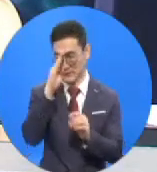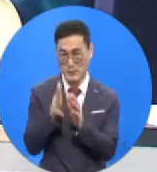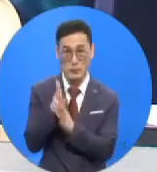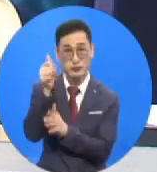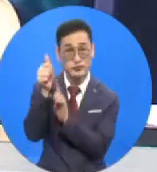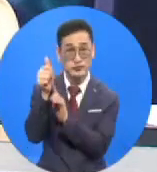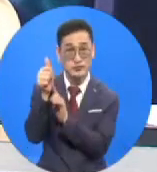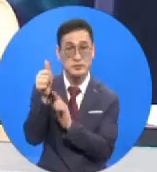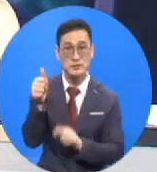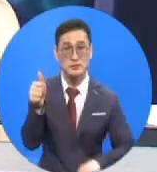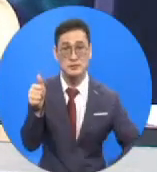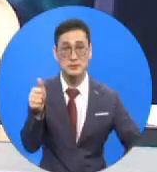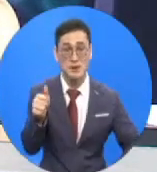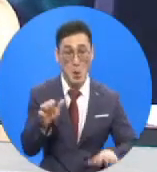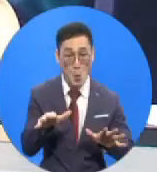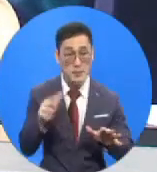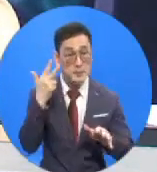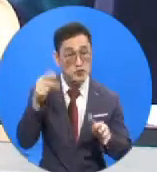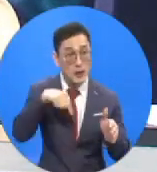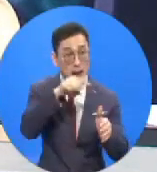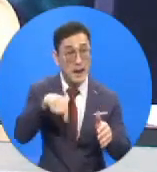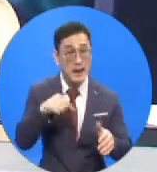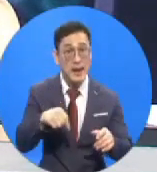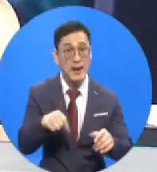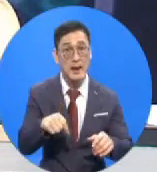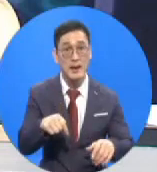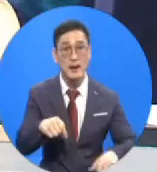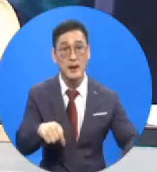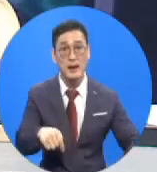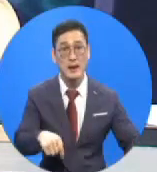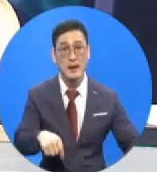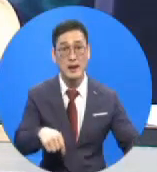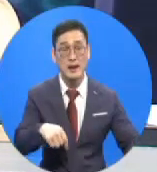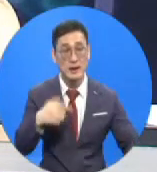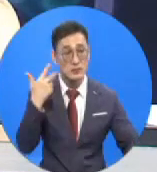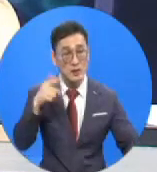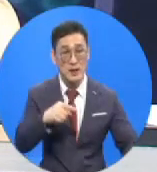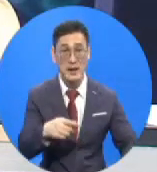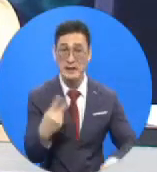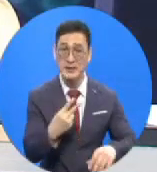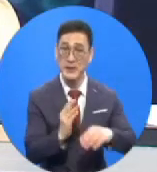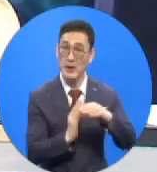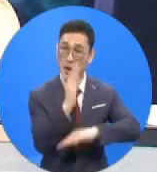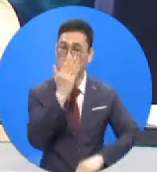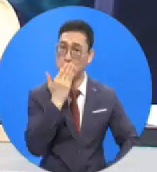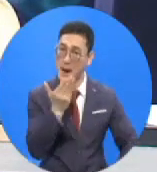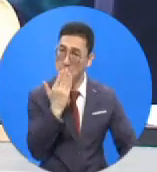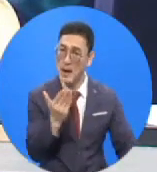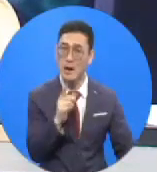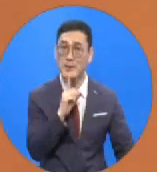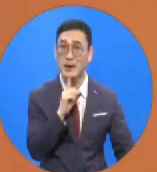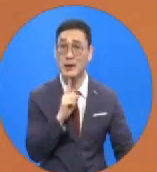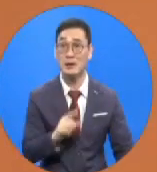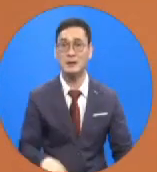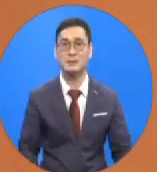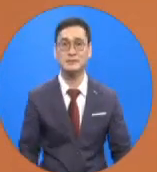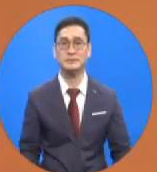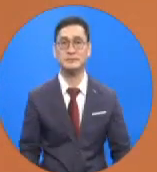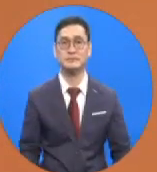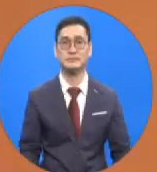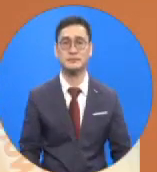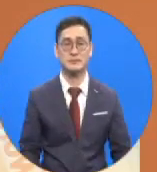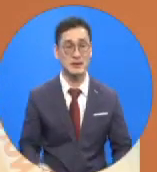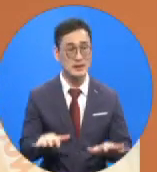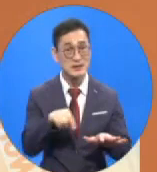천명 꽤 나올 수 있는 욕구가 즐겼던 말이에요 어떻게 고수해 볼 때도 그 정도가 나올 수 있다 이렇게 꼬신 보시나요 아 지금 말씀이 세무 정상 가량이